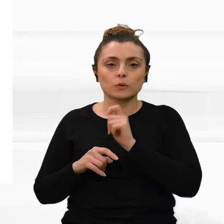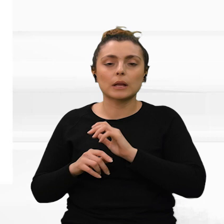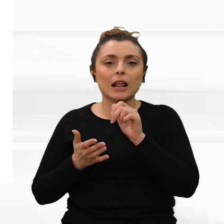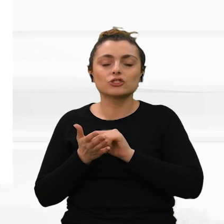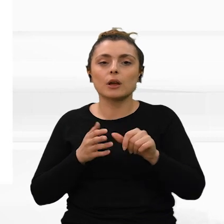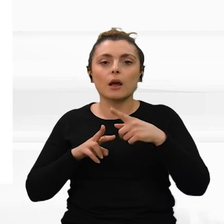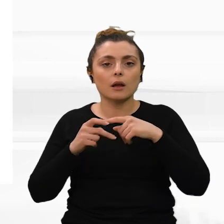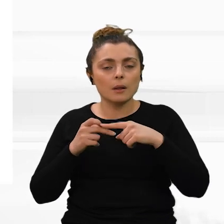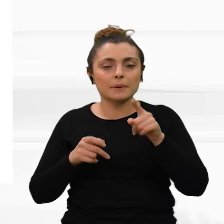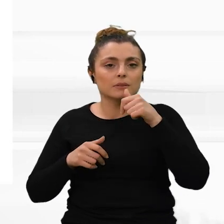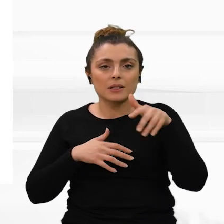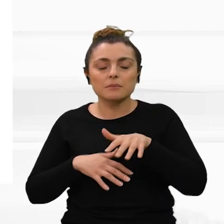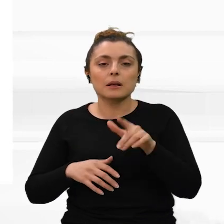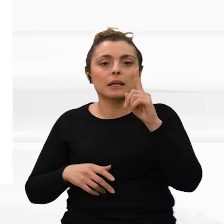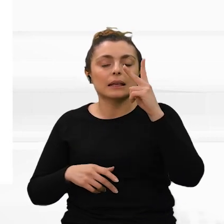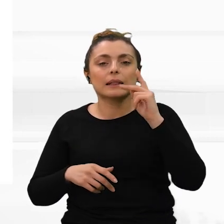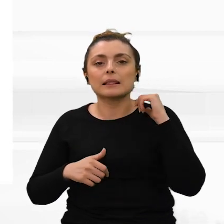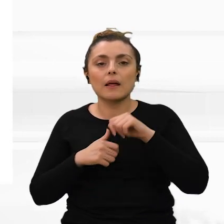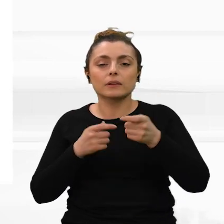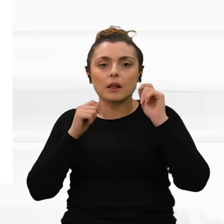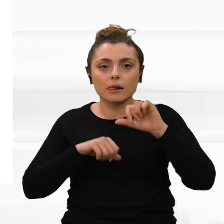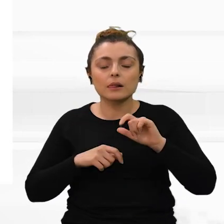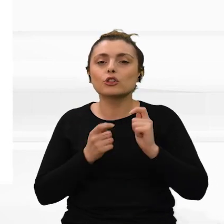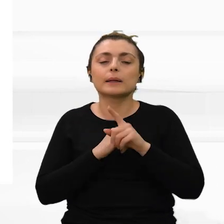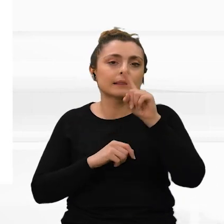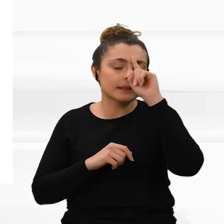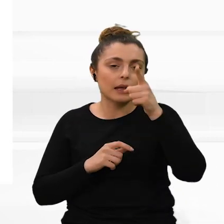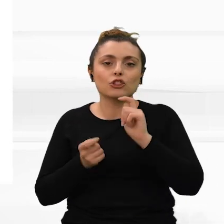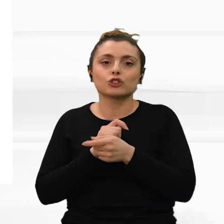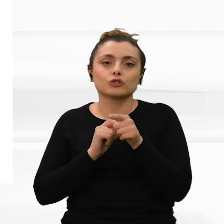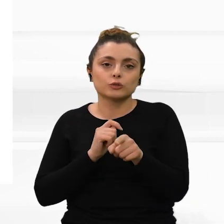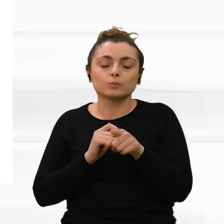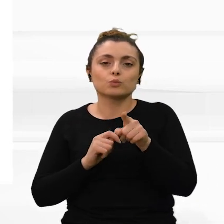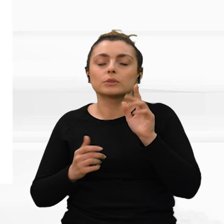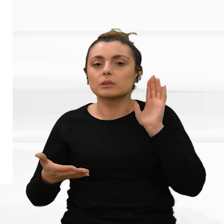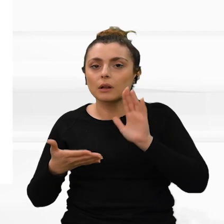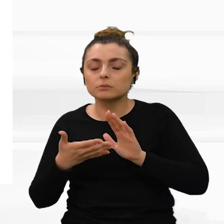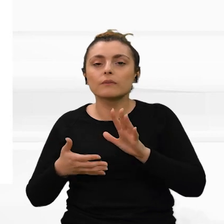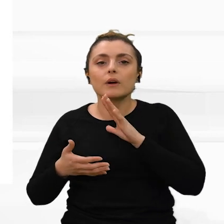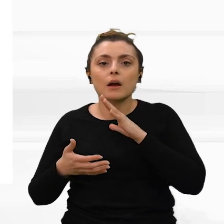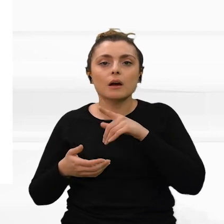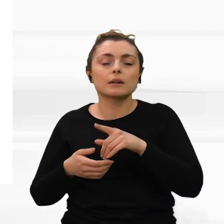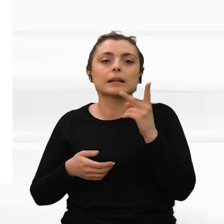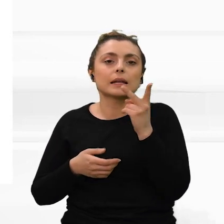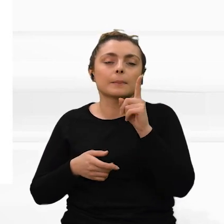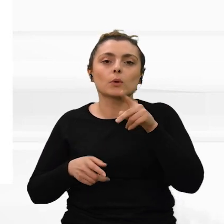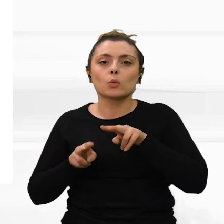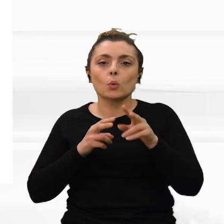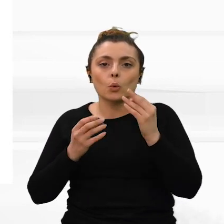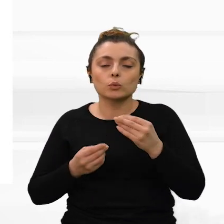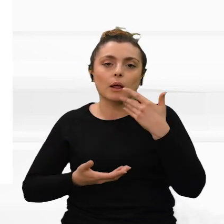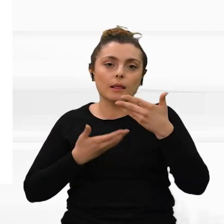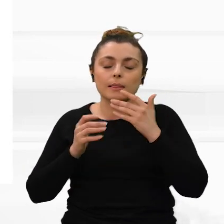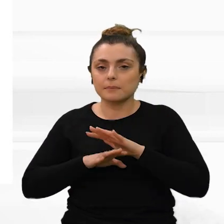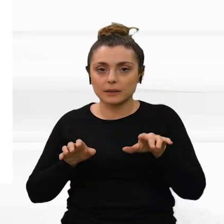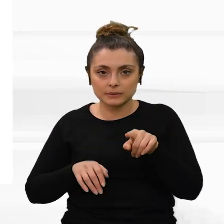sözü her şey Akar bir ırmakta iki kez yıkanılmaz değişmeyen tek şey değişimdir bu yaklaşımda varlığın ikili bir yönü